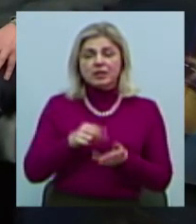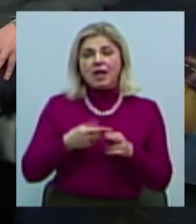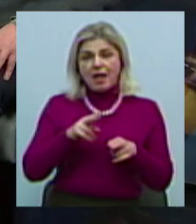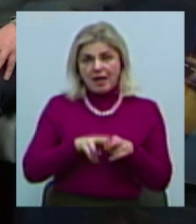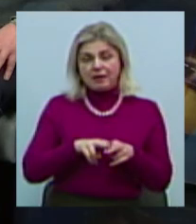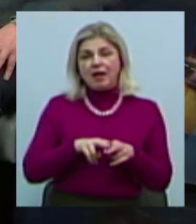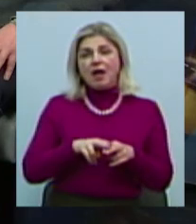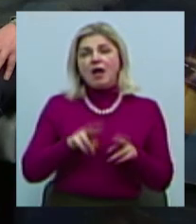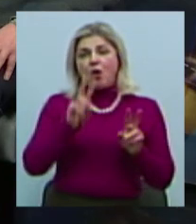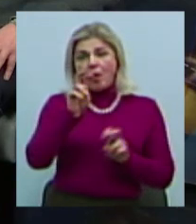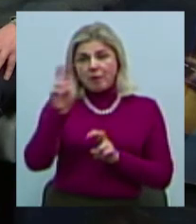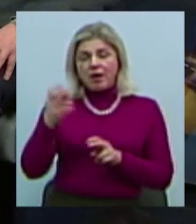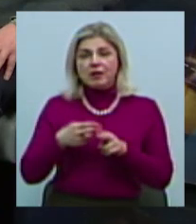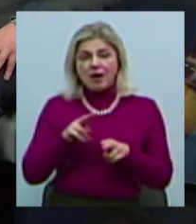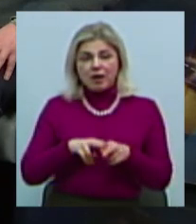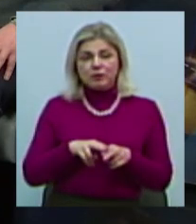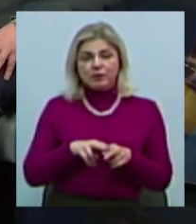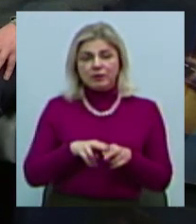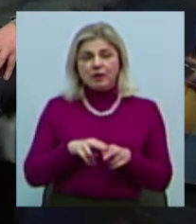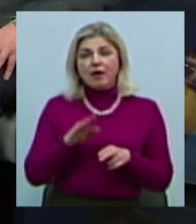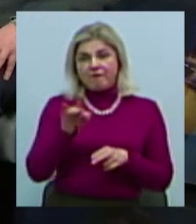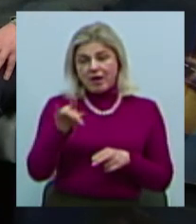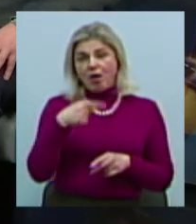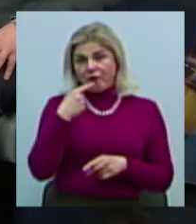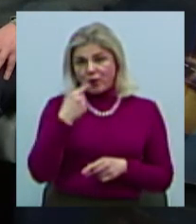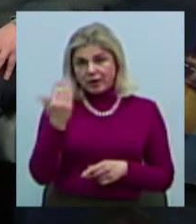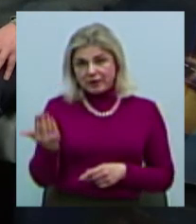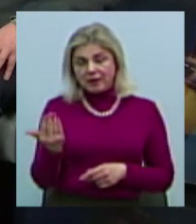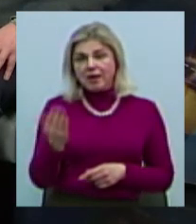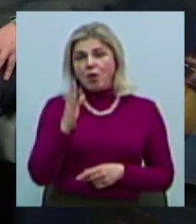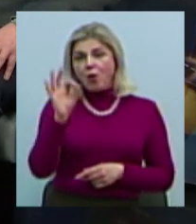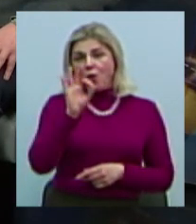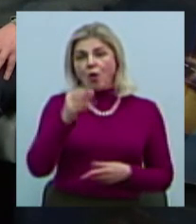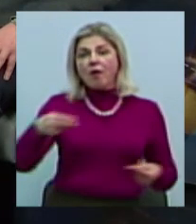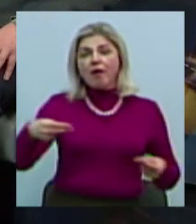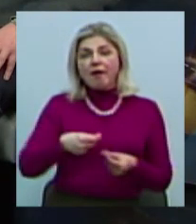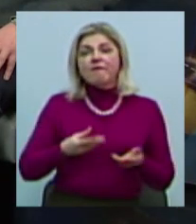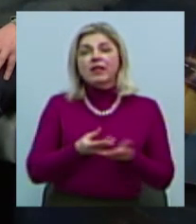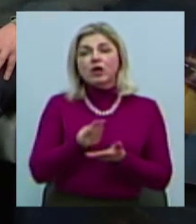що періодично і ви тут так само говорите, у фінансуванні ремонту